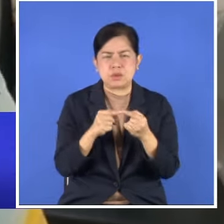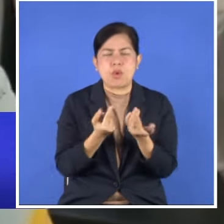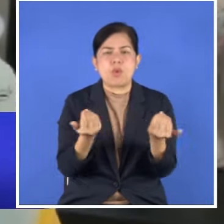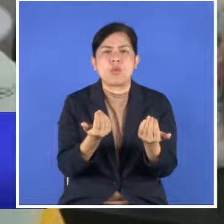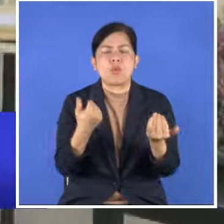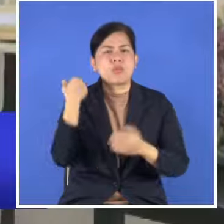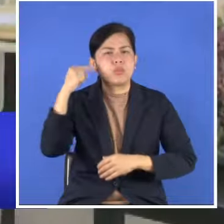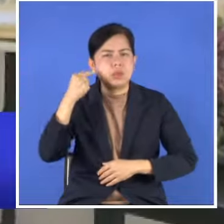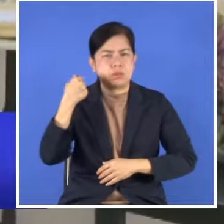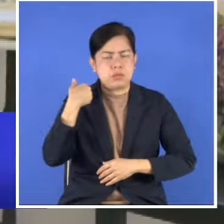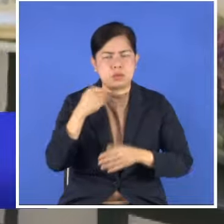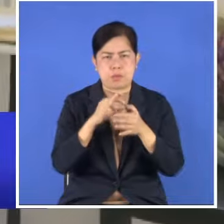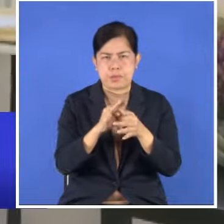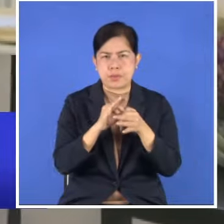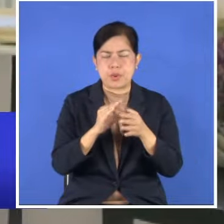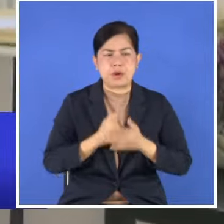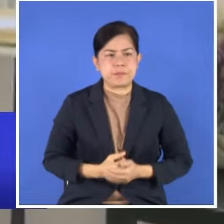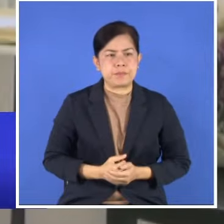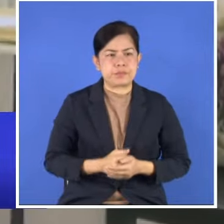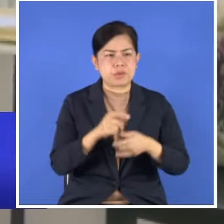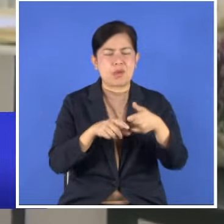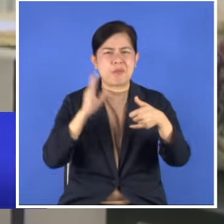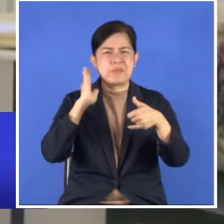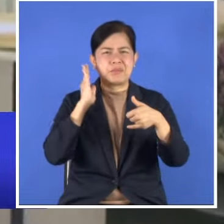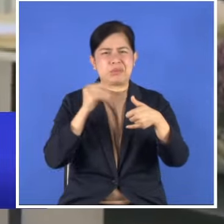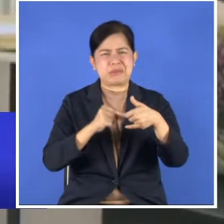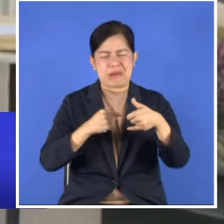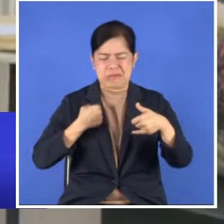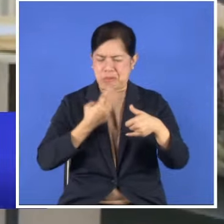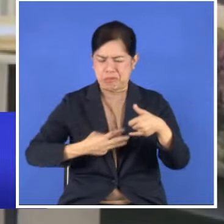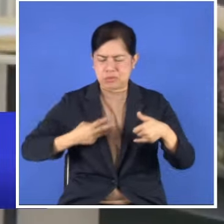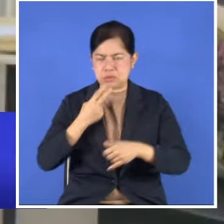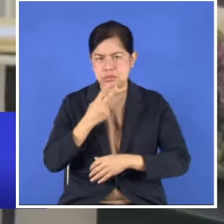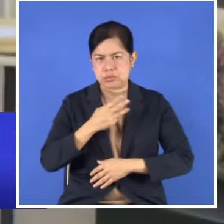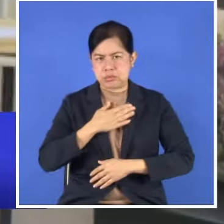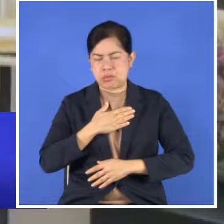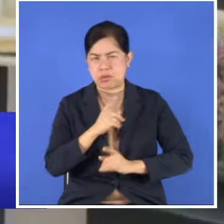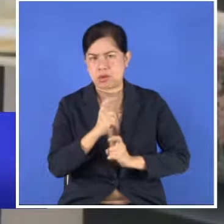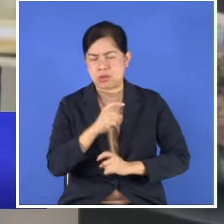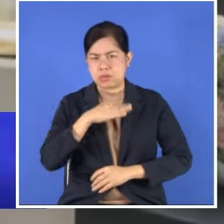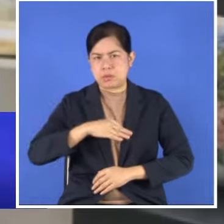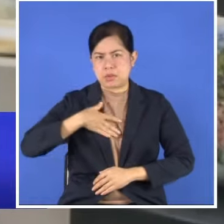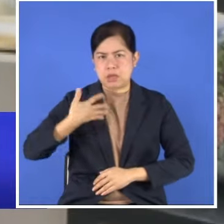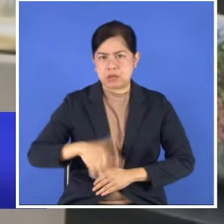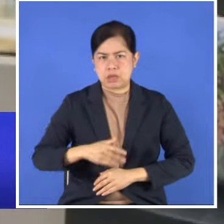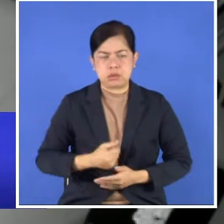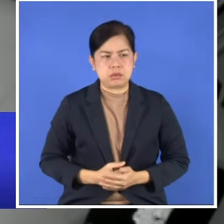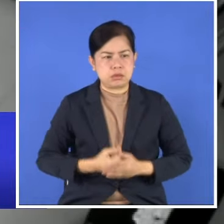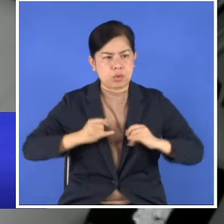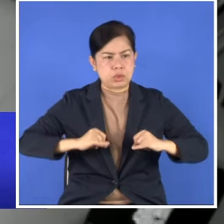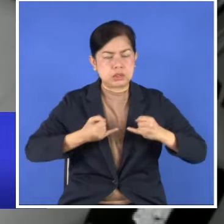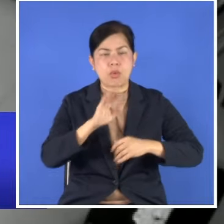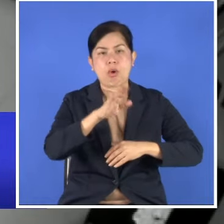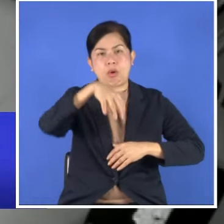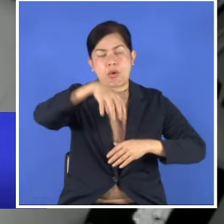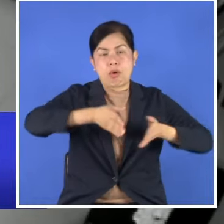เล็กอะไรอย่างเงี้ยค่ะ ในโจรที่แก้ผ้าค่ะคิดว่า อันตรายจริงๆเพราะทางเจ้าของตึกเขาเล่าให้ฟังค่ะว่าปกติแล้วก็จะมี